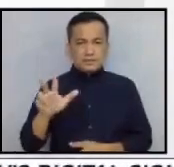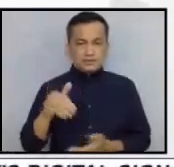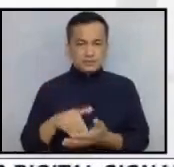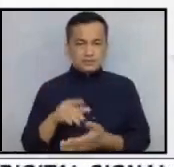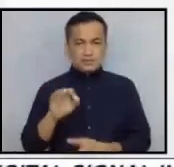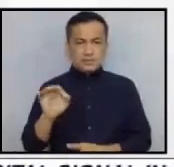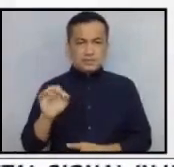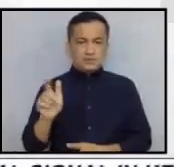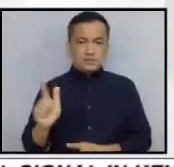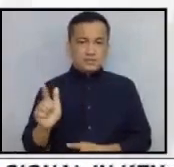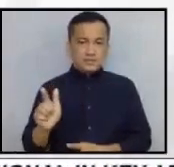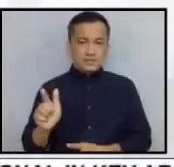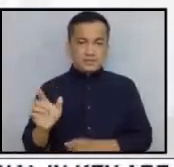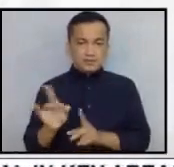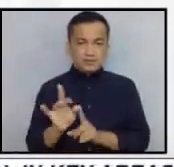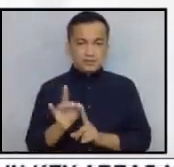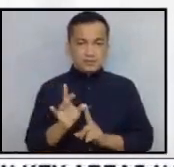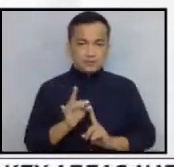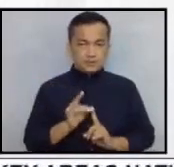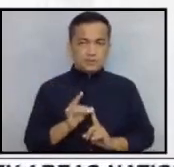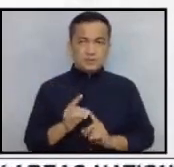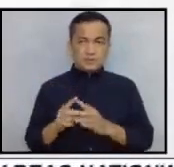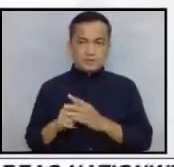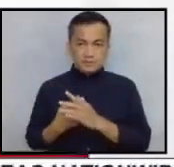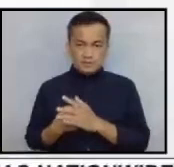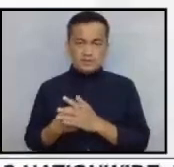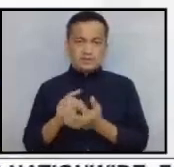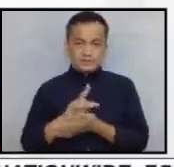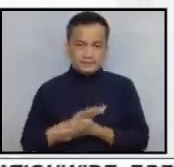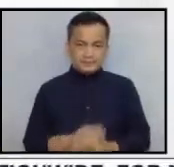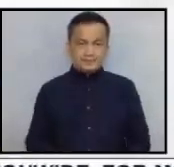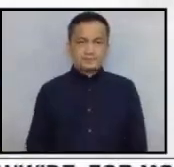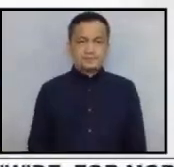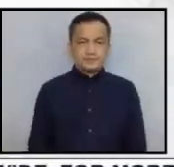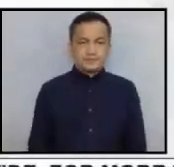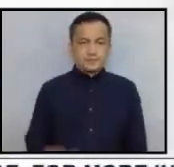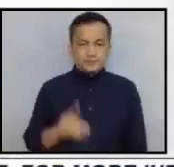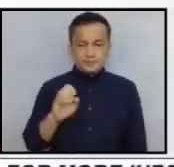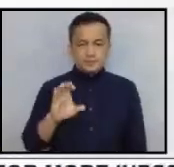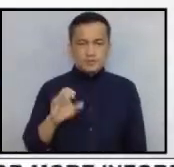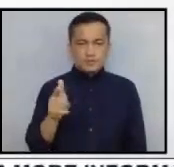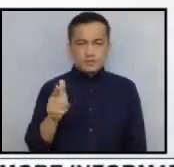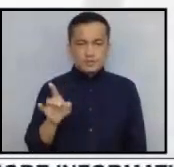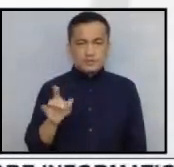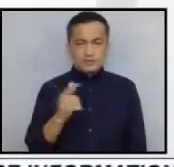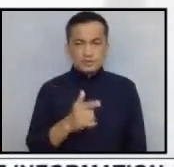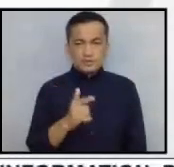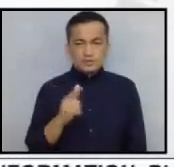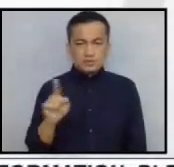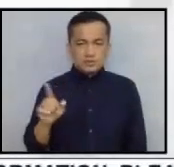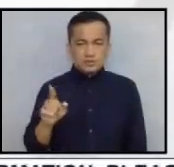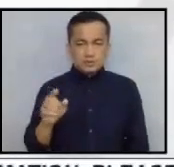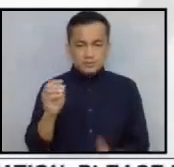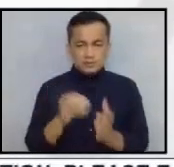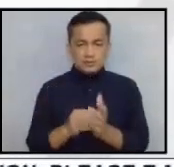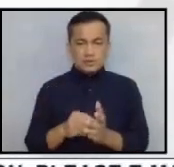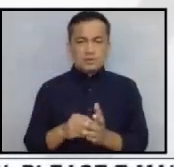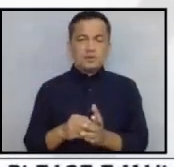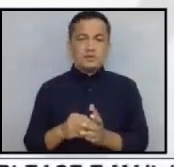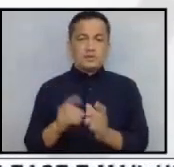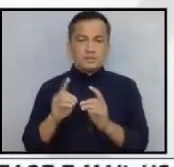3,663,920 ang nahawahan ng sakit mula nang magsimula ang pandemic. December 28, 2021, nang makapagtala ang Department of Health